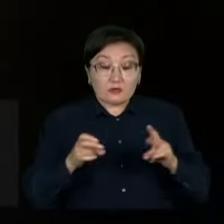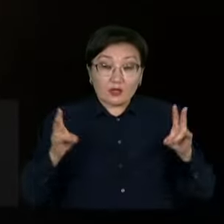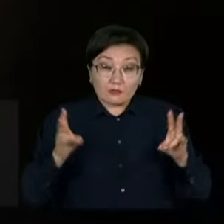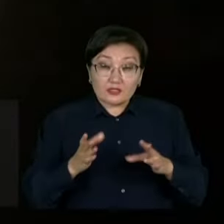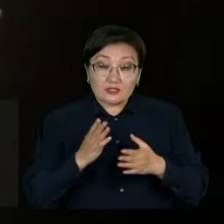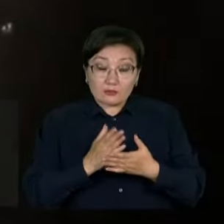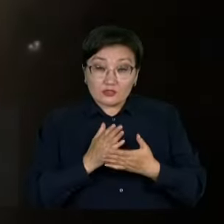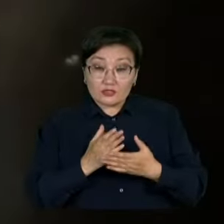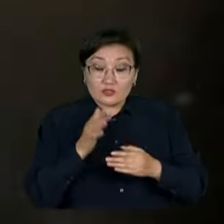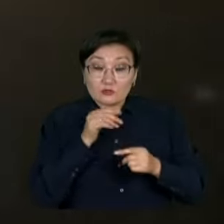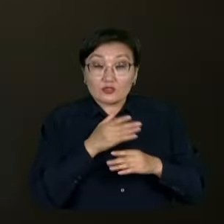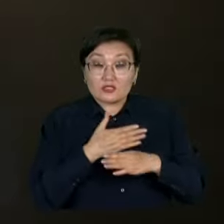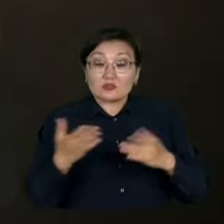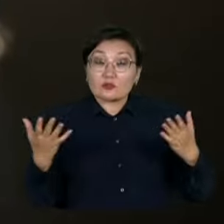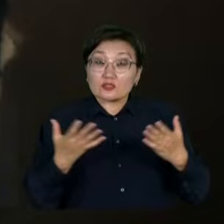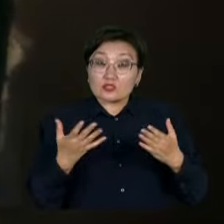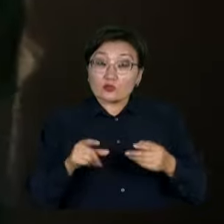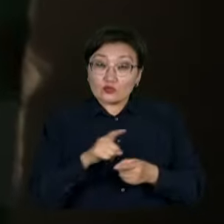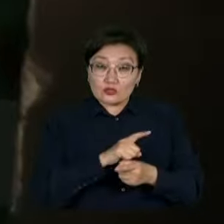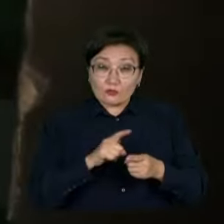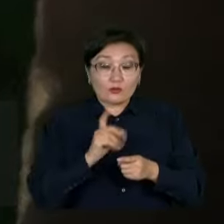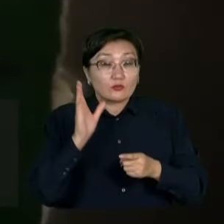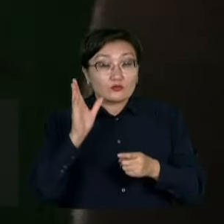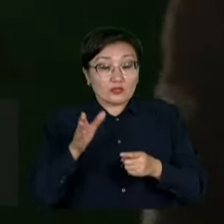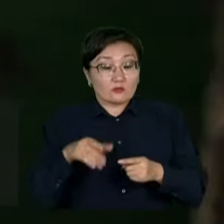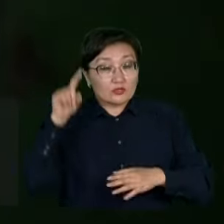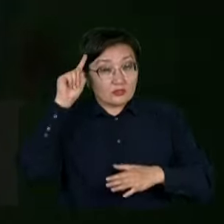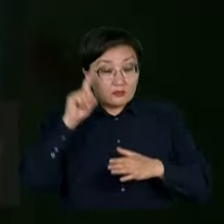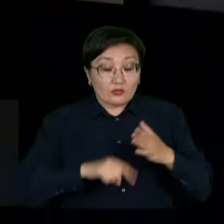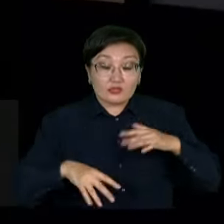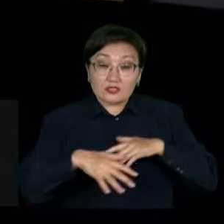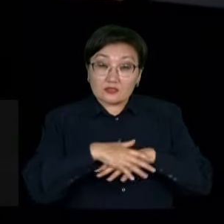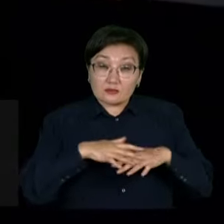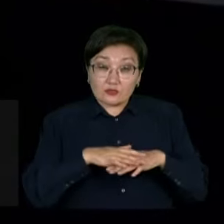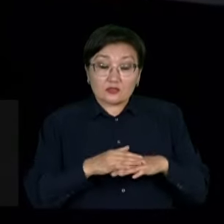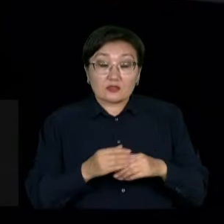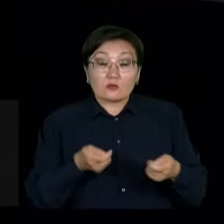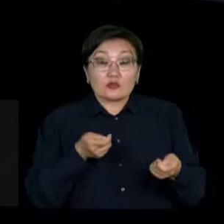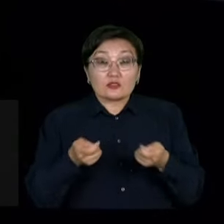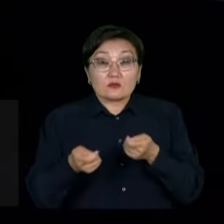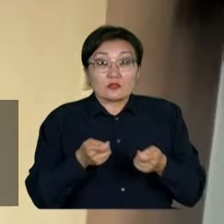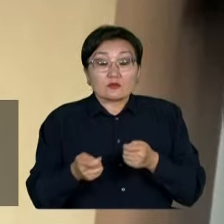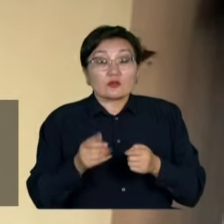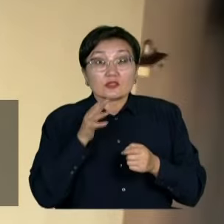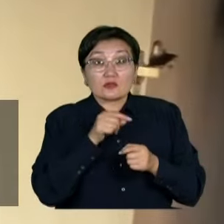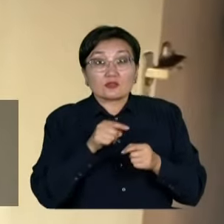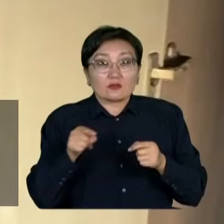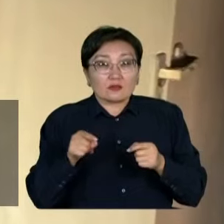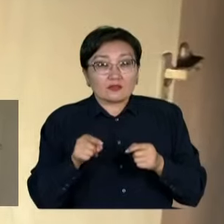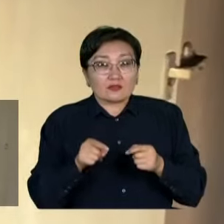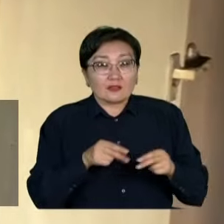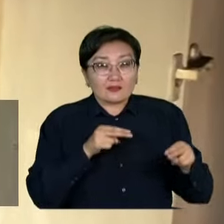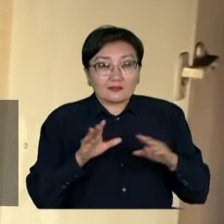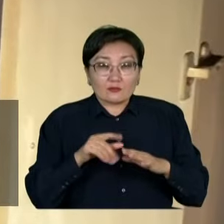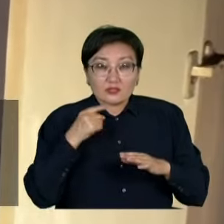деп таныпты. Содан кейін қандай да бір өзгеріс бола ма деп үміттенген жұртшылық атқамінерлердің одан бері ат ізін